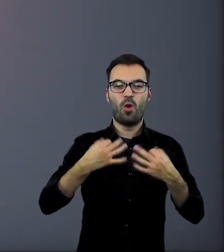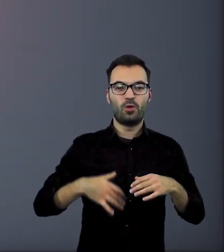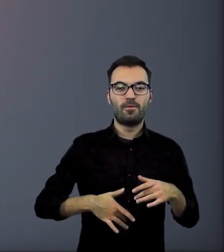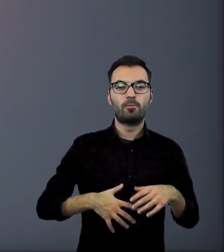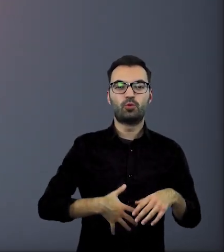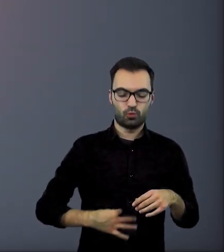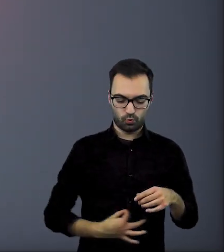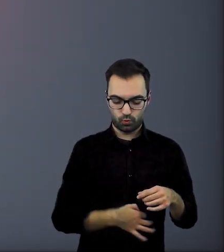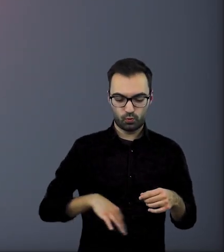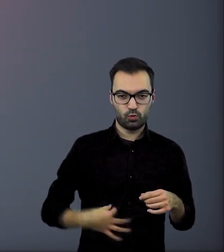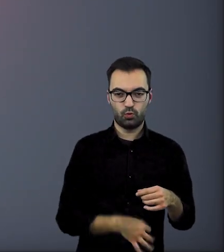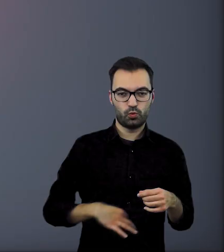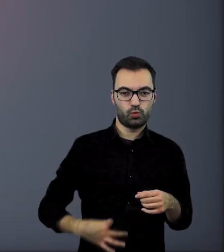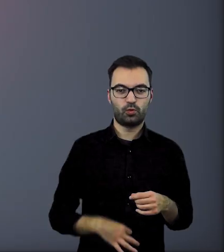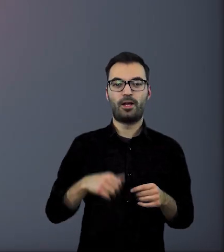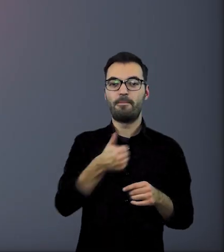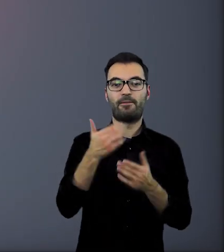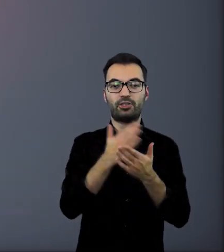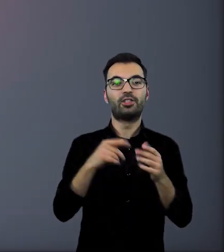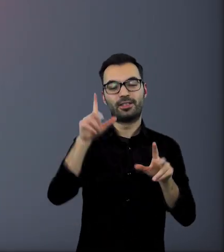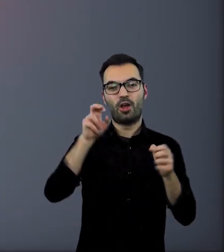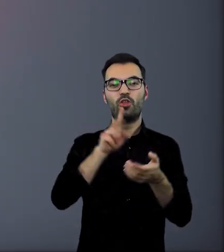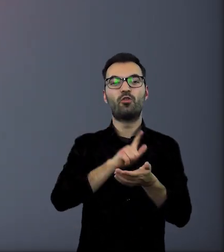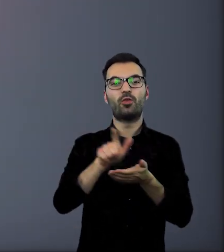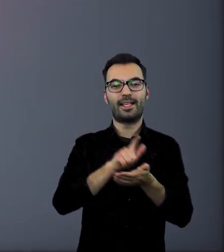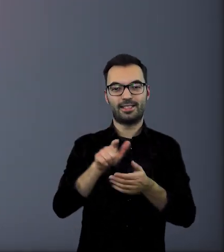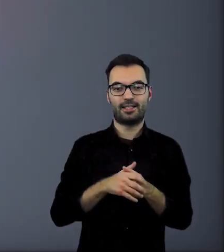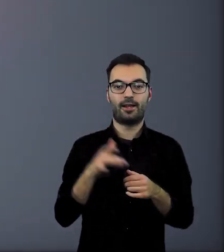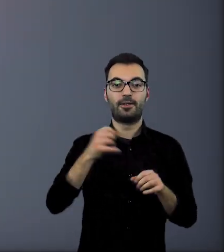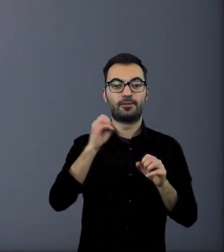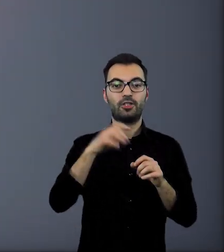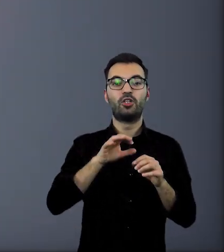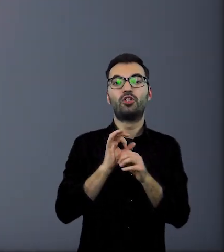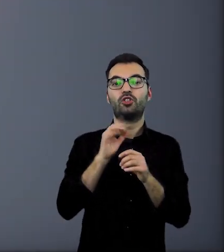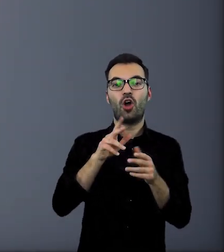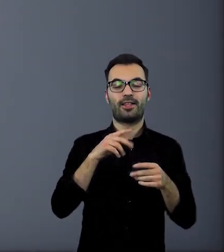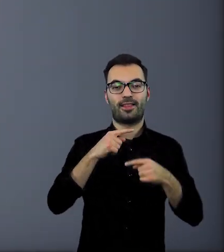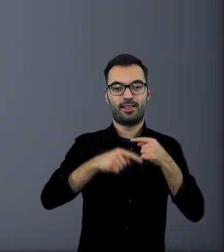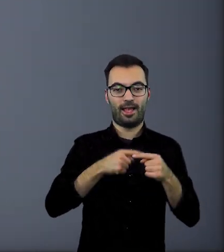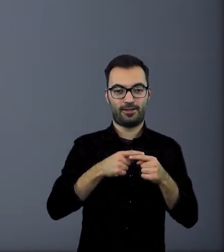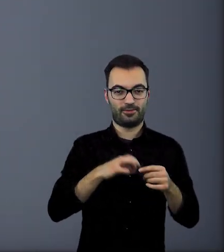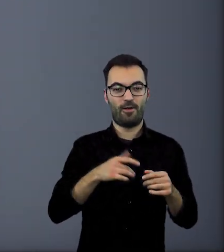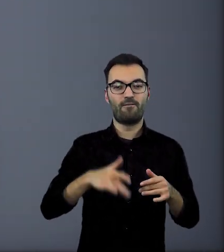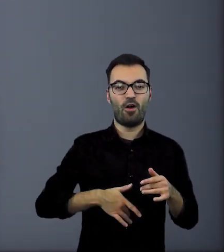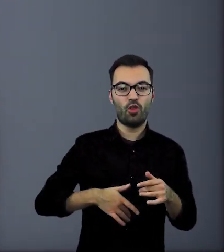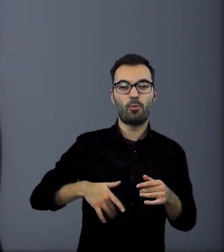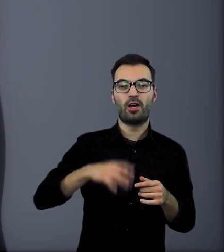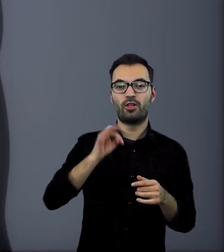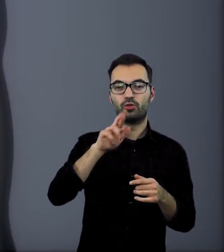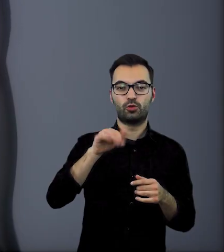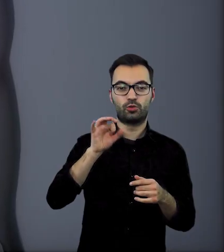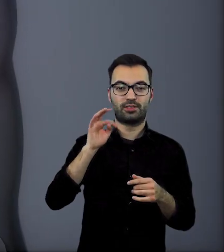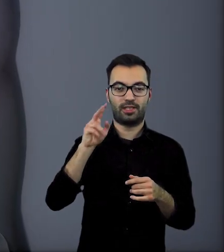Częściowo strawiony pokarm trafia do lita cienkiego. Mierzy on od 3 do 6 metrów i układa się w luźne zwoje wewnątrz